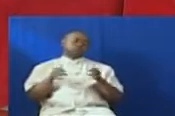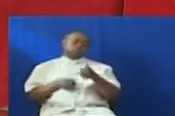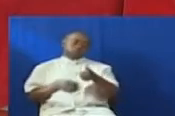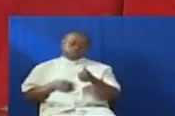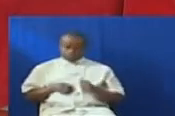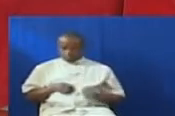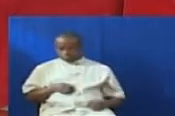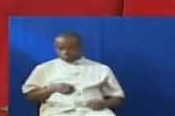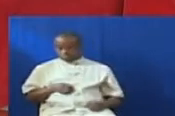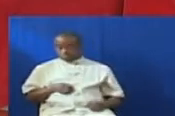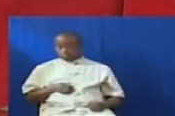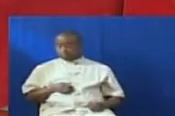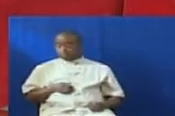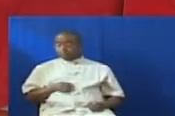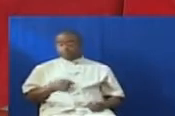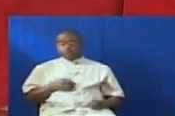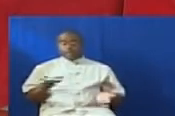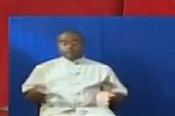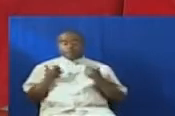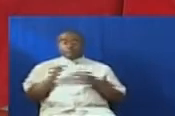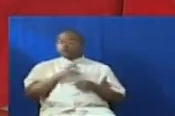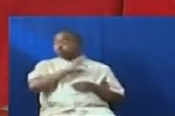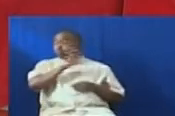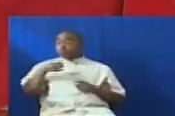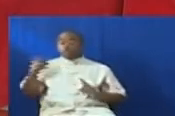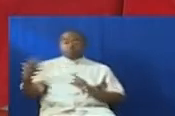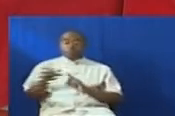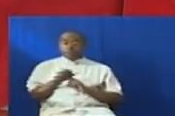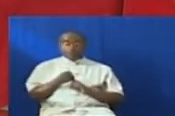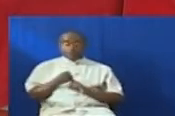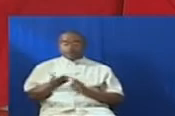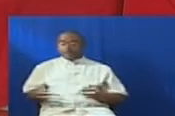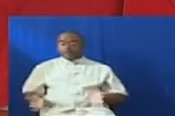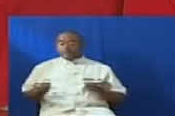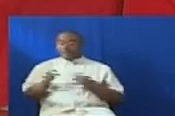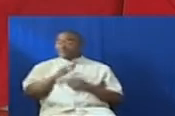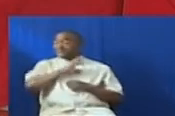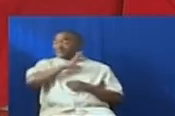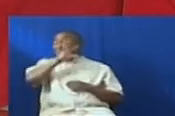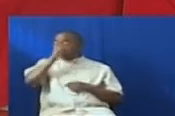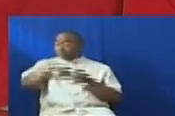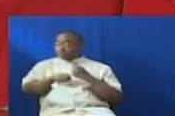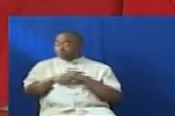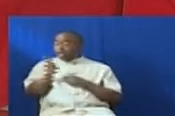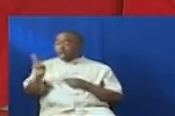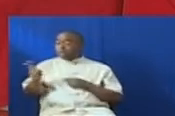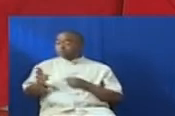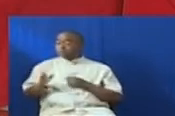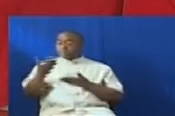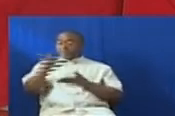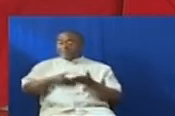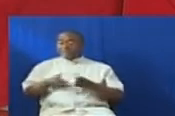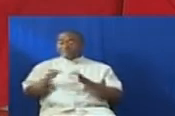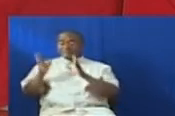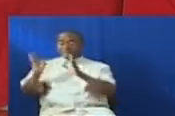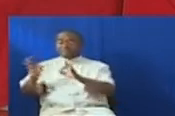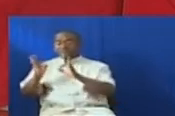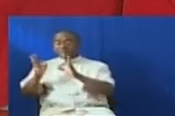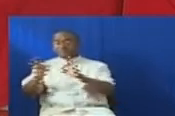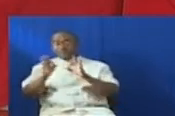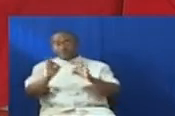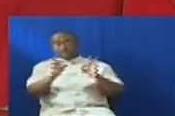Haya maendeleo tuliyoyapata kwa sasa ya halmashauri nyingi kupata hati safi